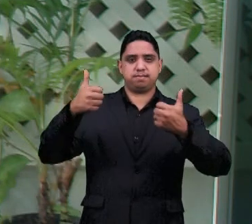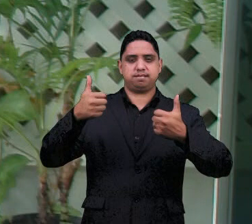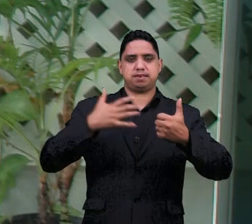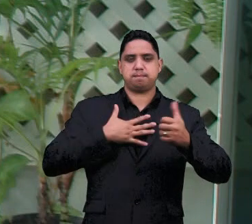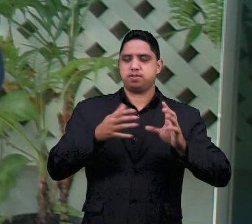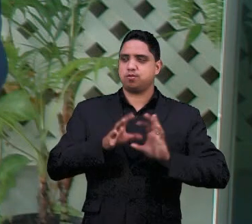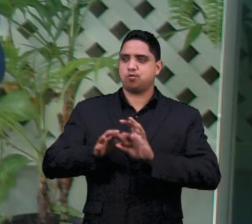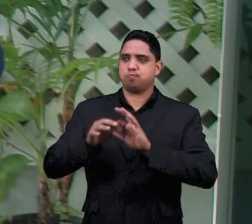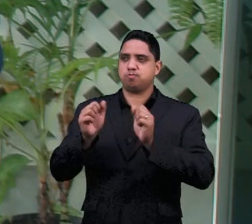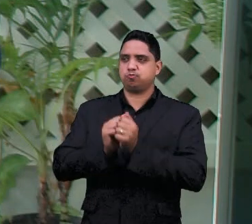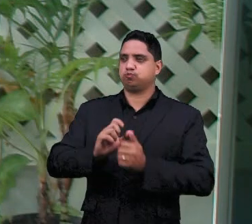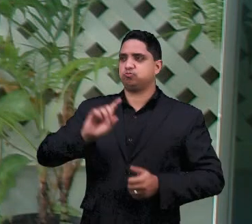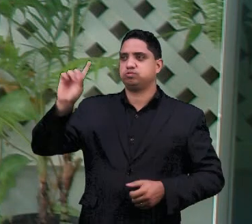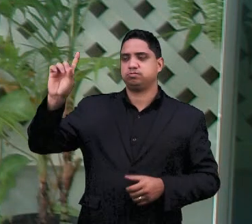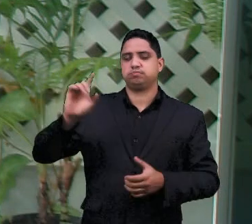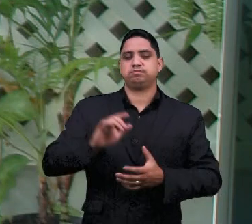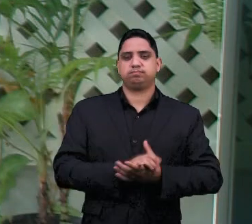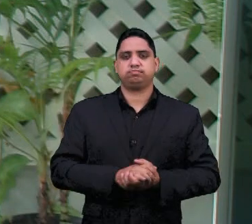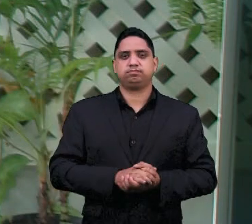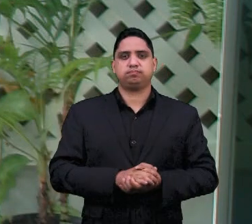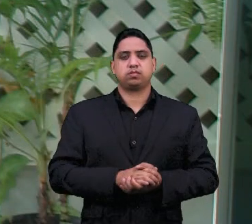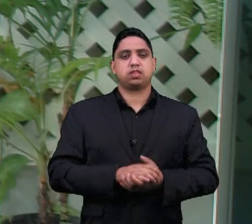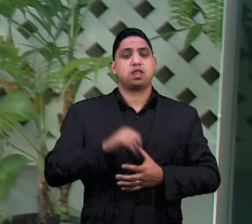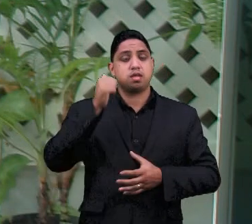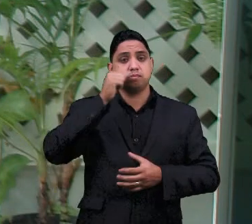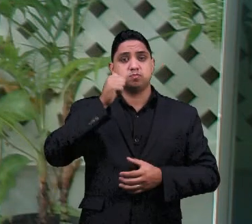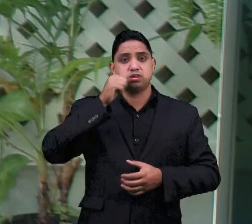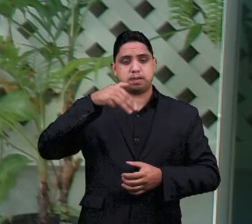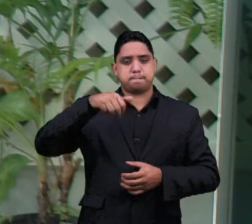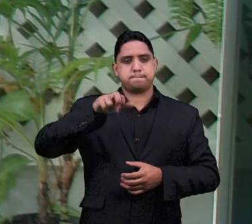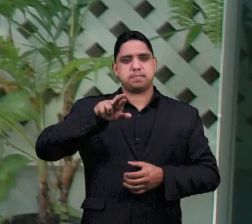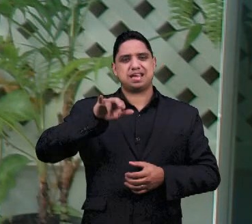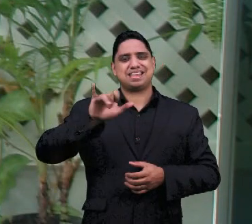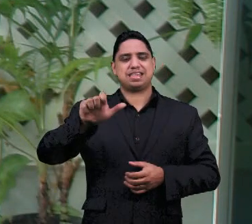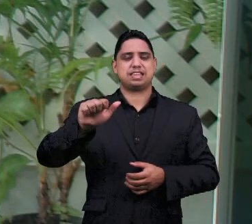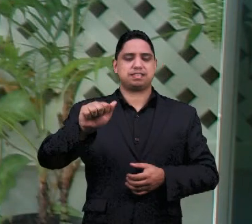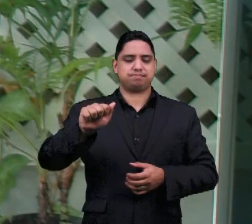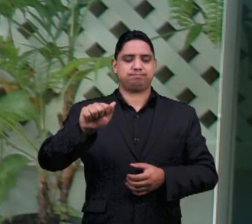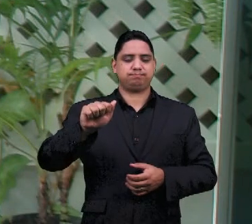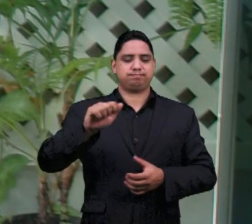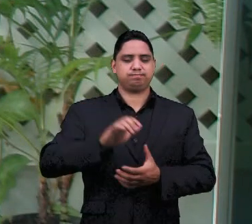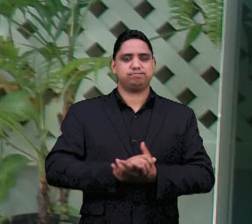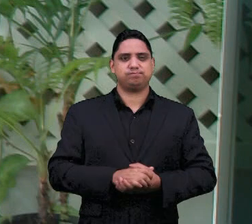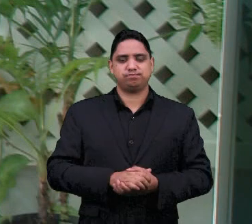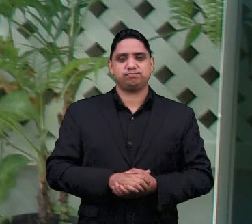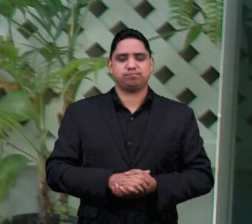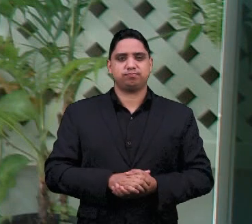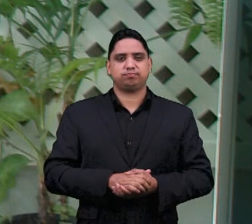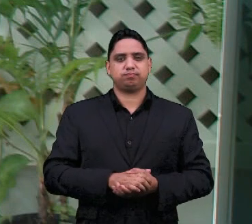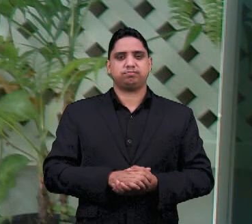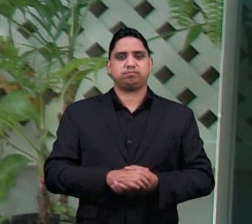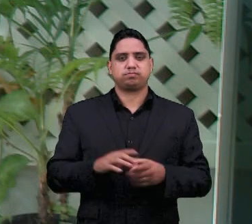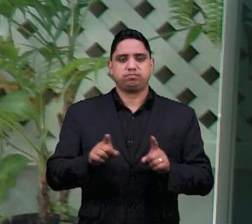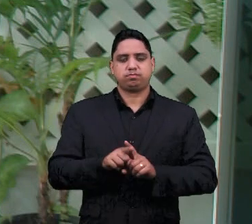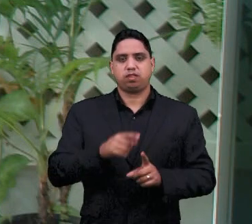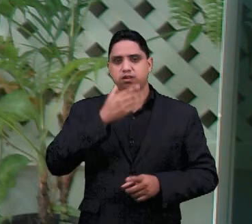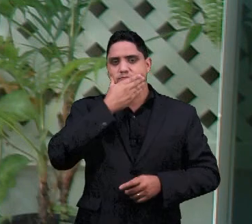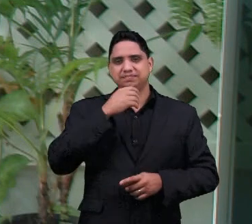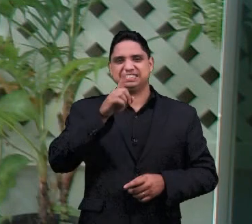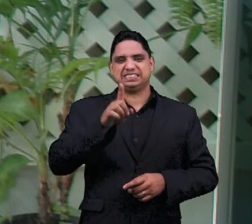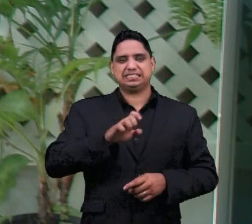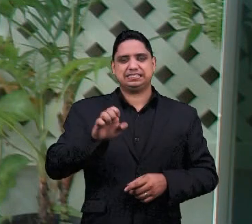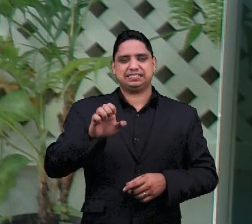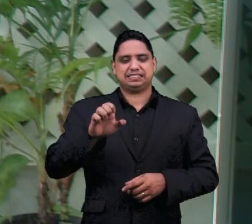réponses et j'étudie des versets, je veux faire le meilleur de ma communion avec Dieu. Notre